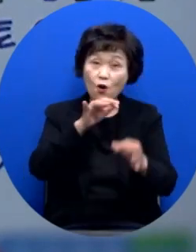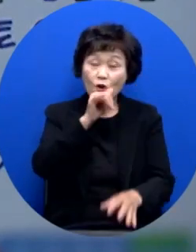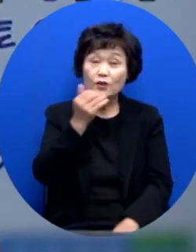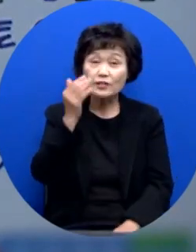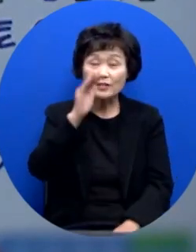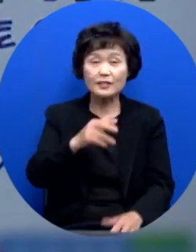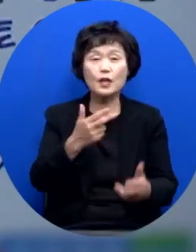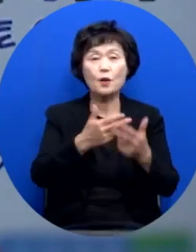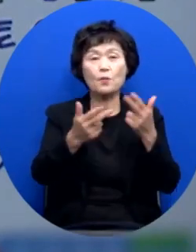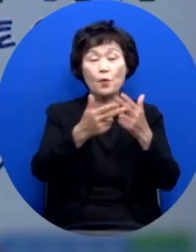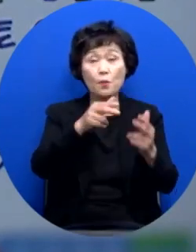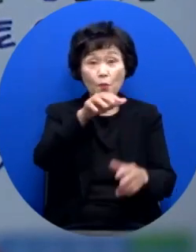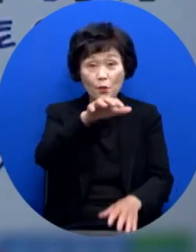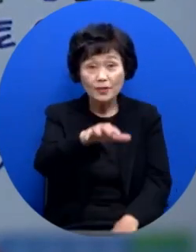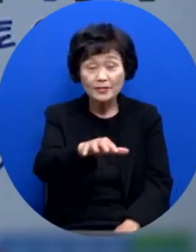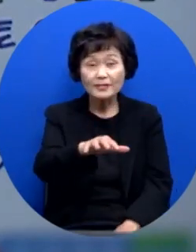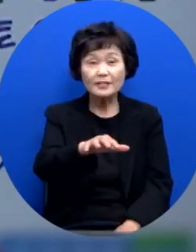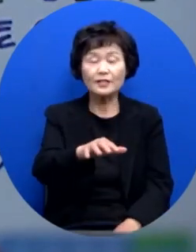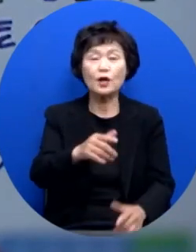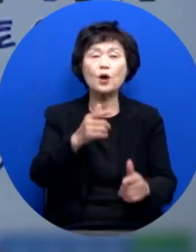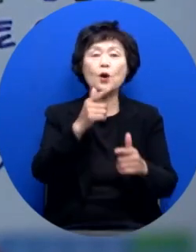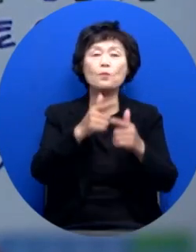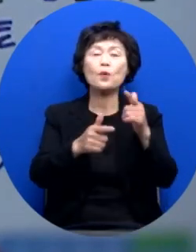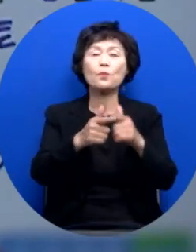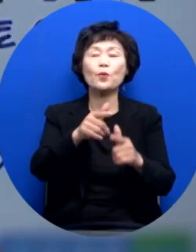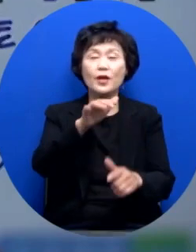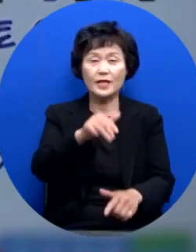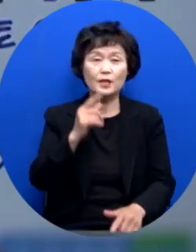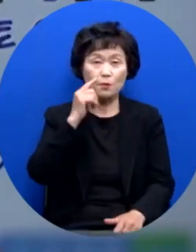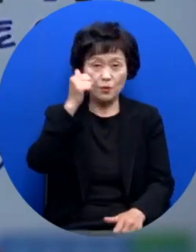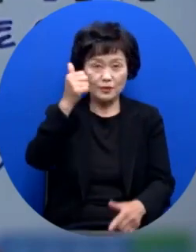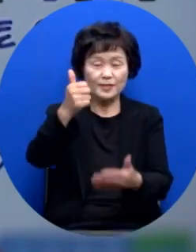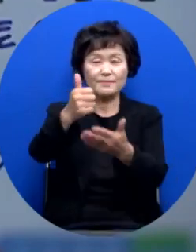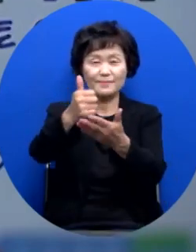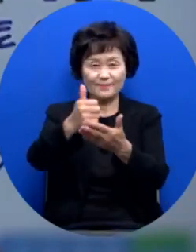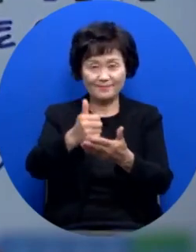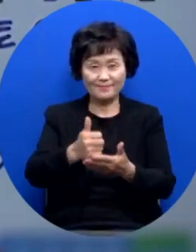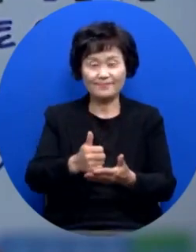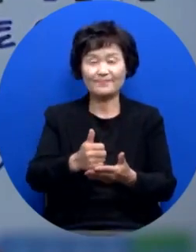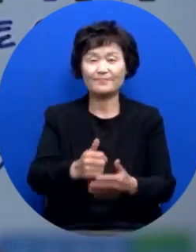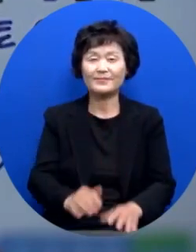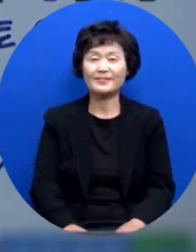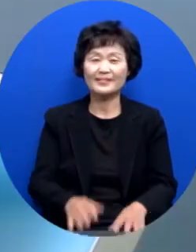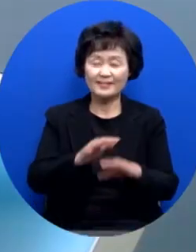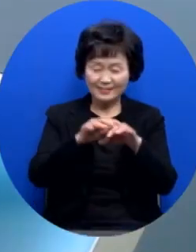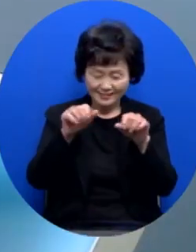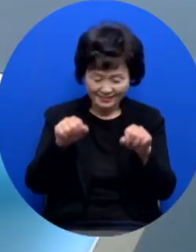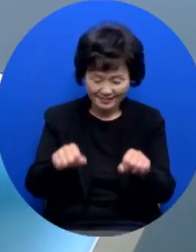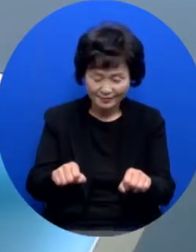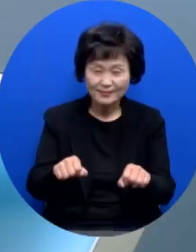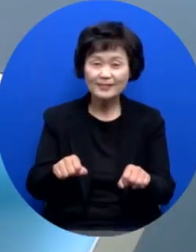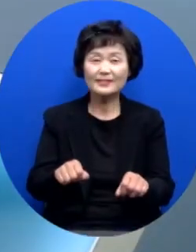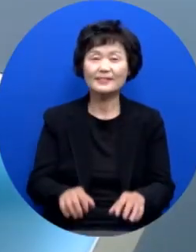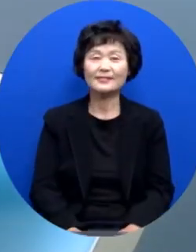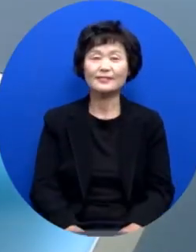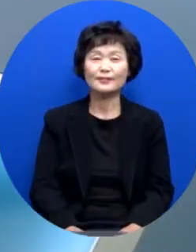협회 목포지회 대표이신 모성원 목사님 모시고 이야기 나눠보도록 하겠습니다. 목사님 안녕하세요.